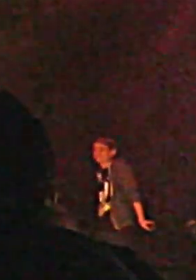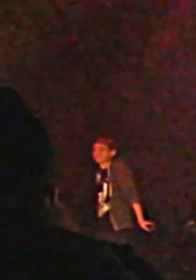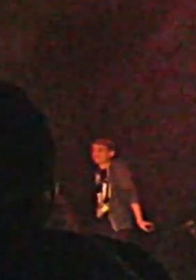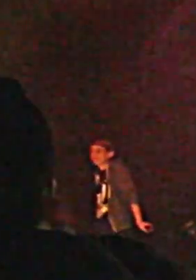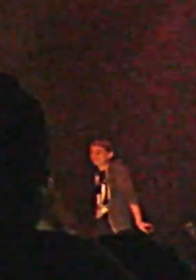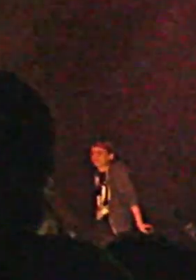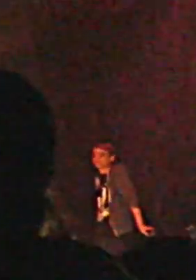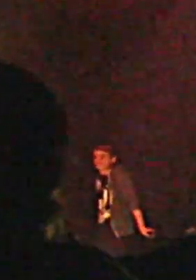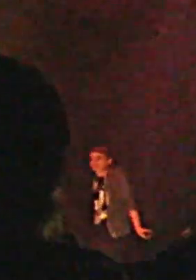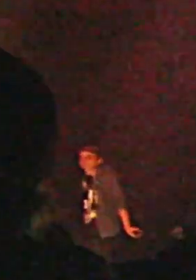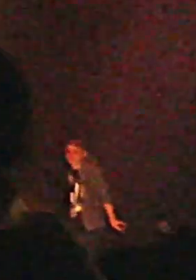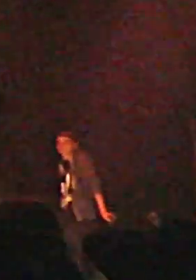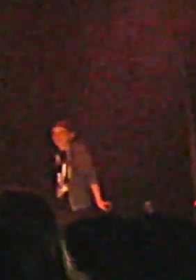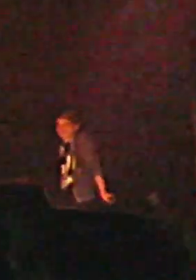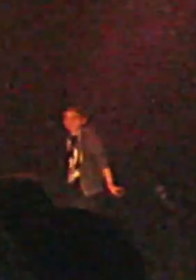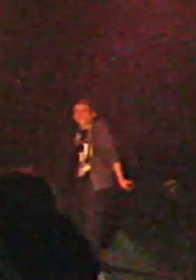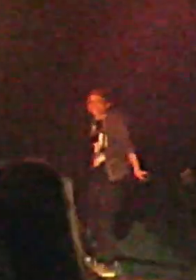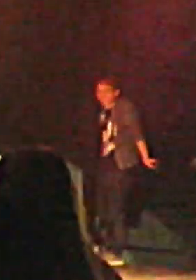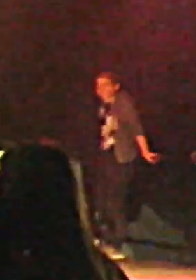Okay, wach werden, habt ihr Bock?